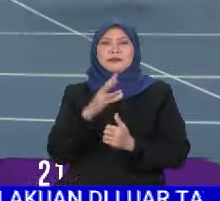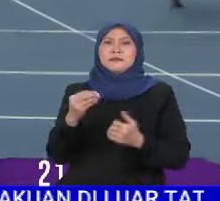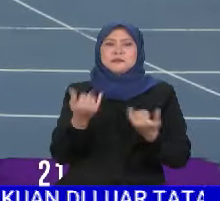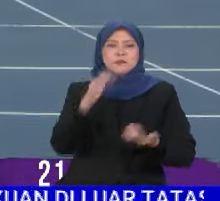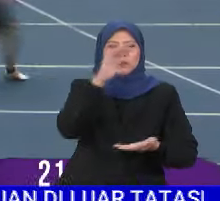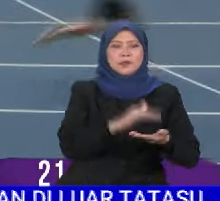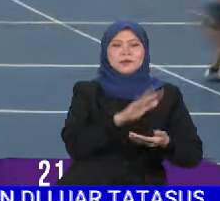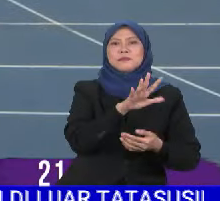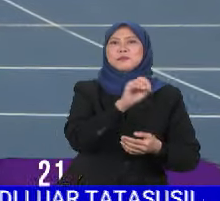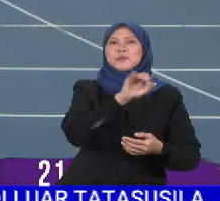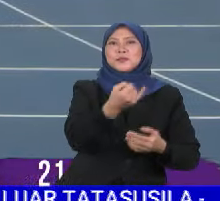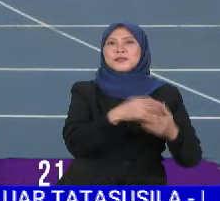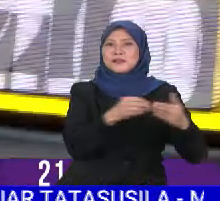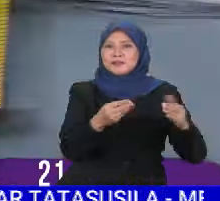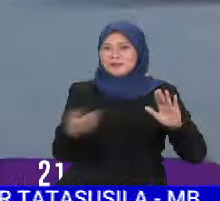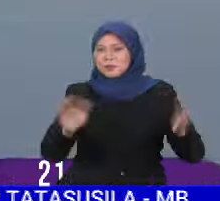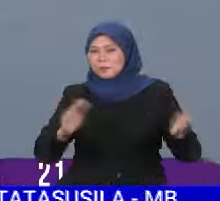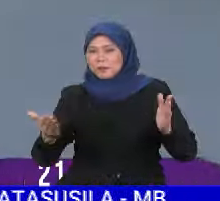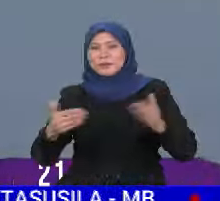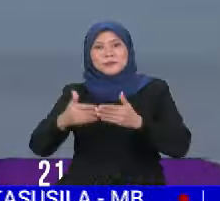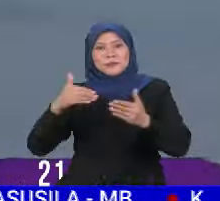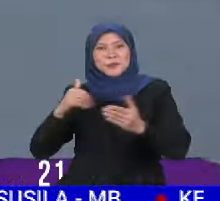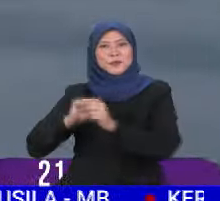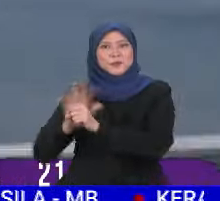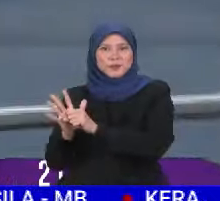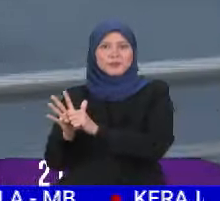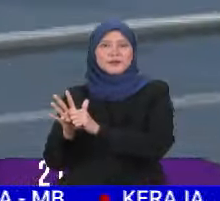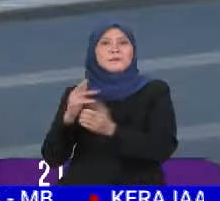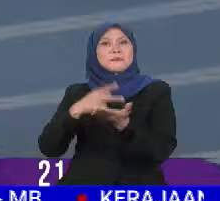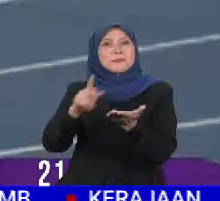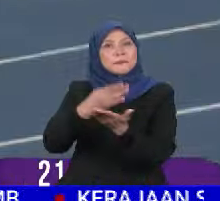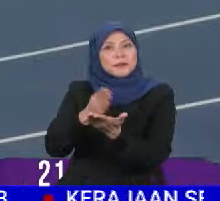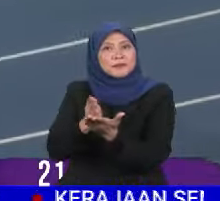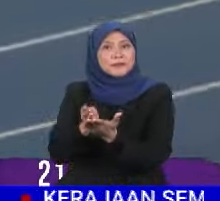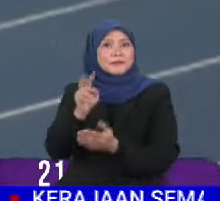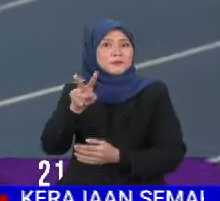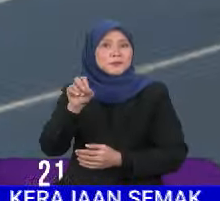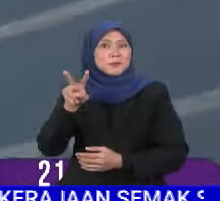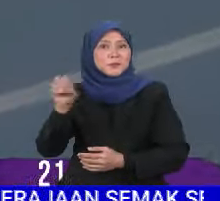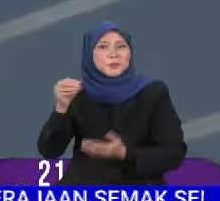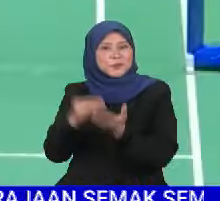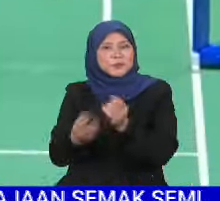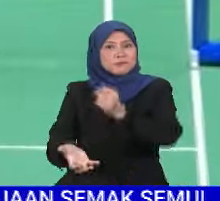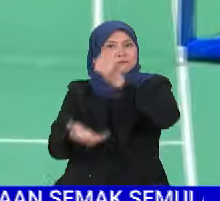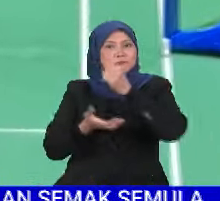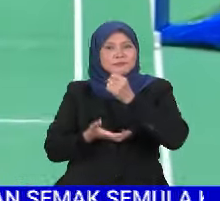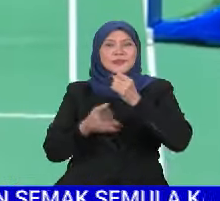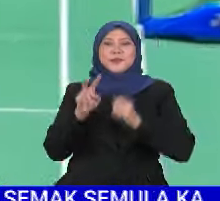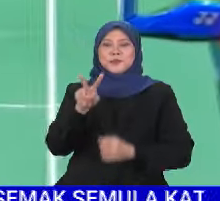menurun 50 juta Ringgit berbanding sebelum pandemic covid-19 2020 memperuntukkan